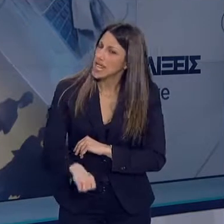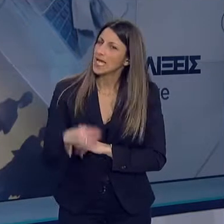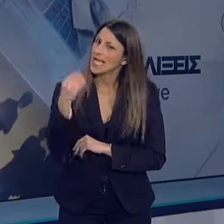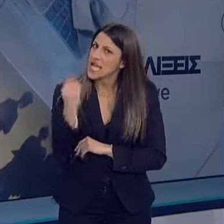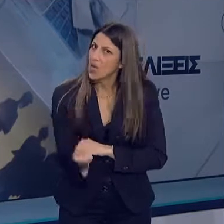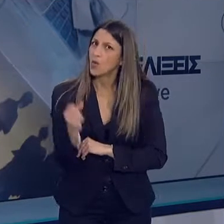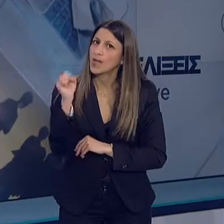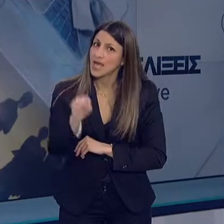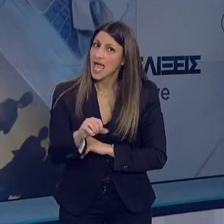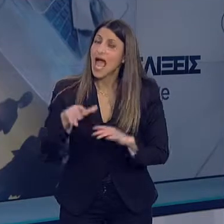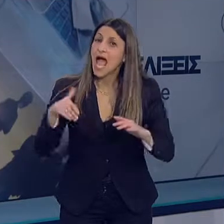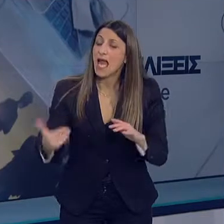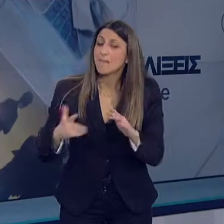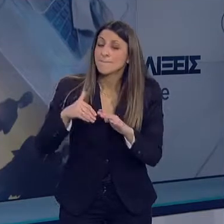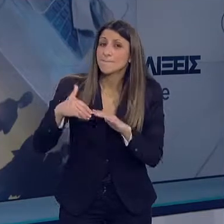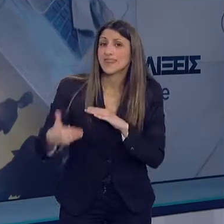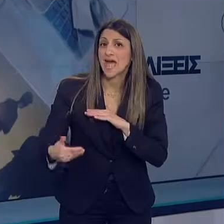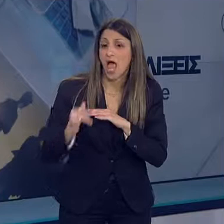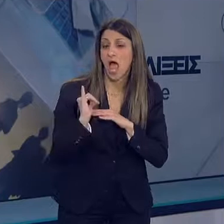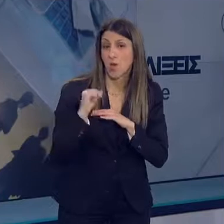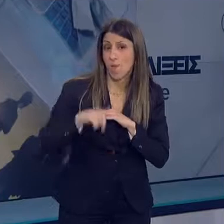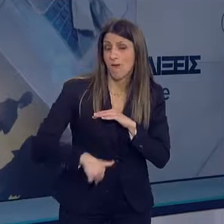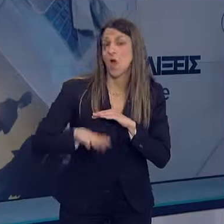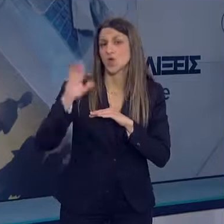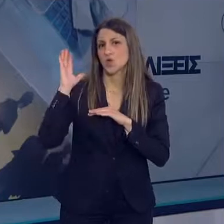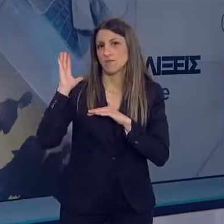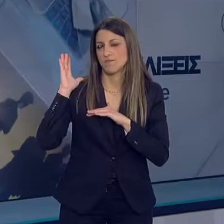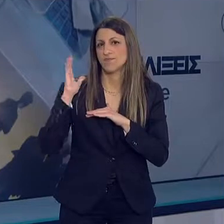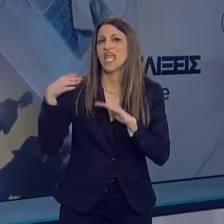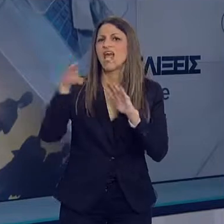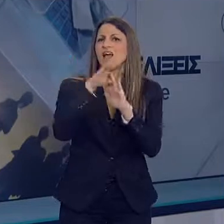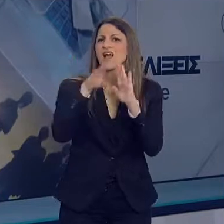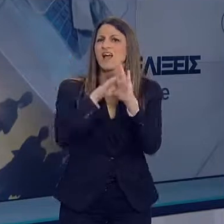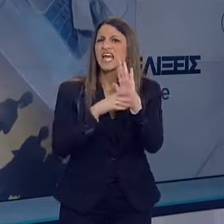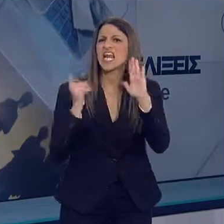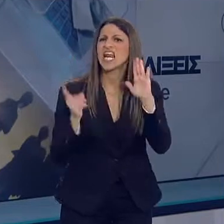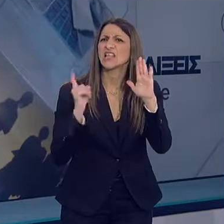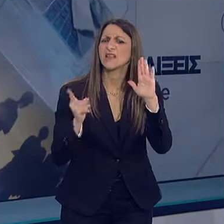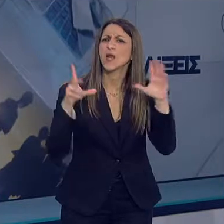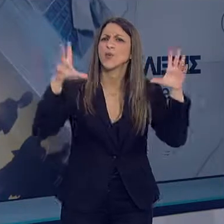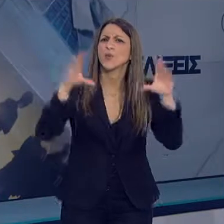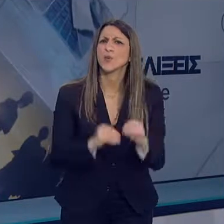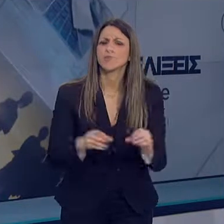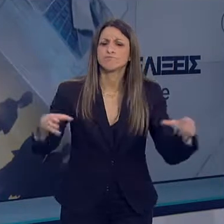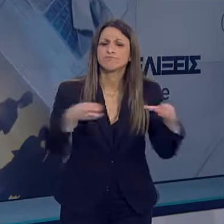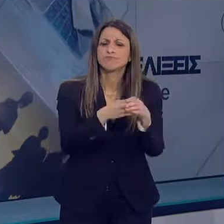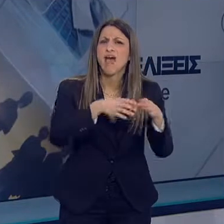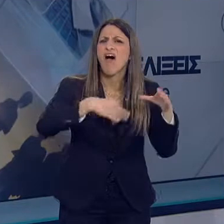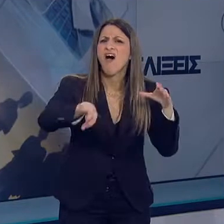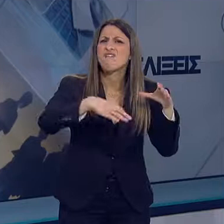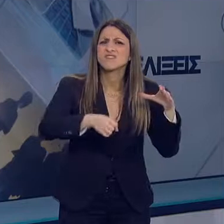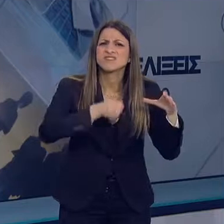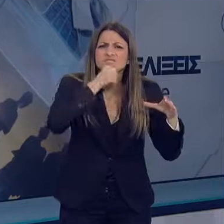οποία γίνεται όταν κανείς προχωράει στην επόμενη φάση. Και τα κριτήρια αυτά, για να σας πω μερικά παραδείγματα, αφορούν ευπαθείς ομάδες του πληθυσμού,